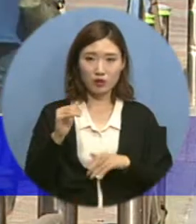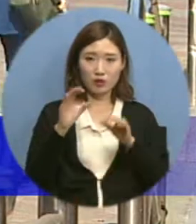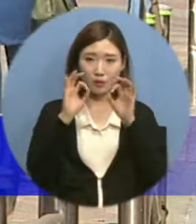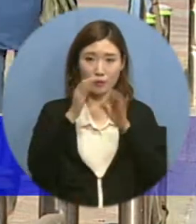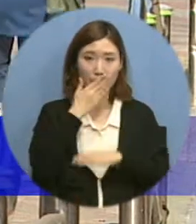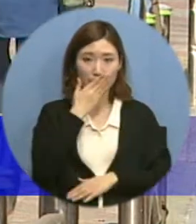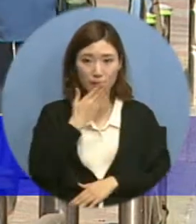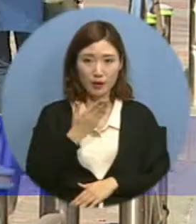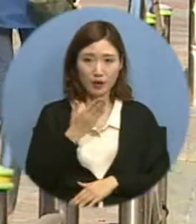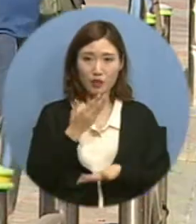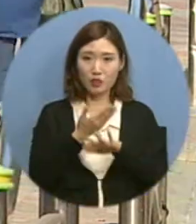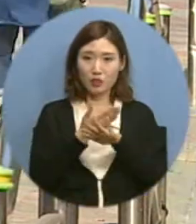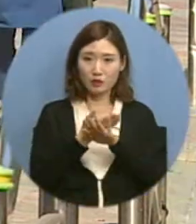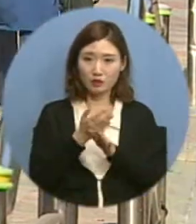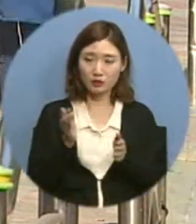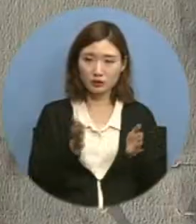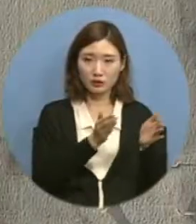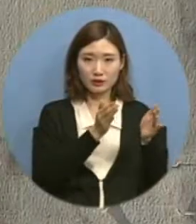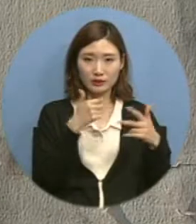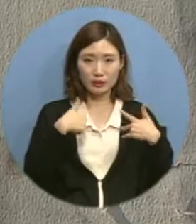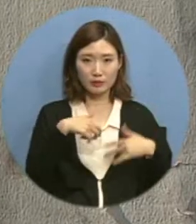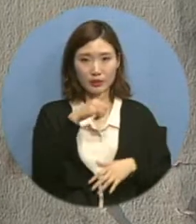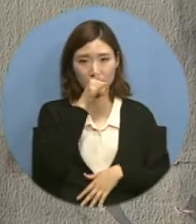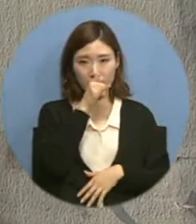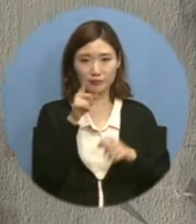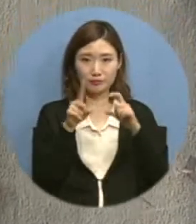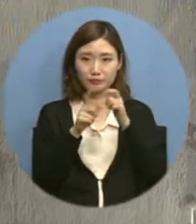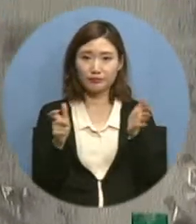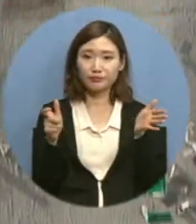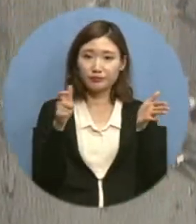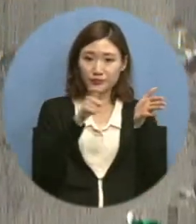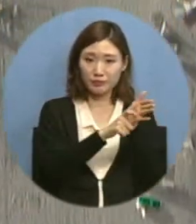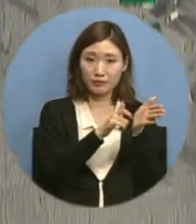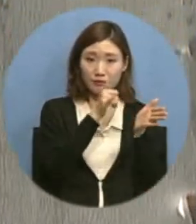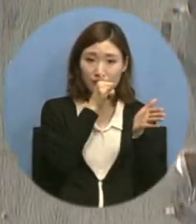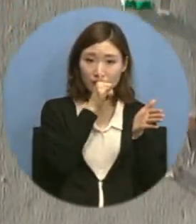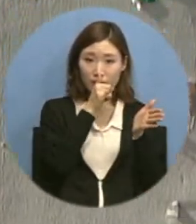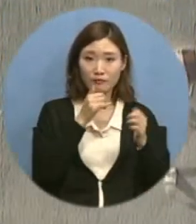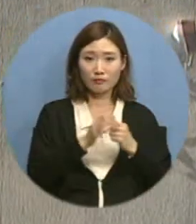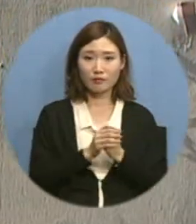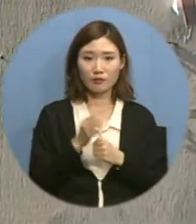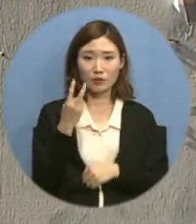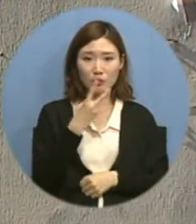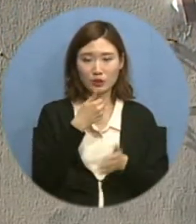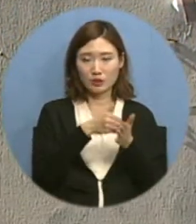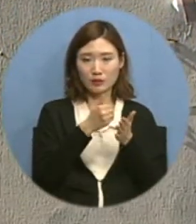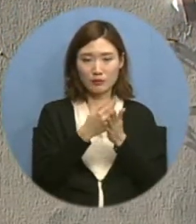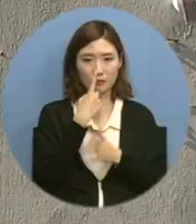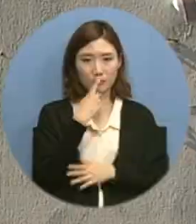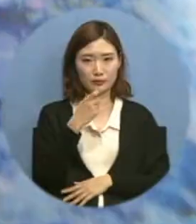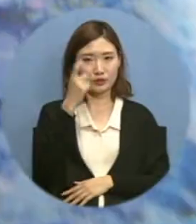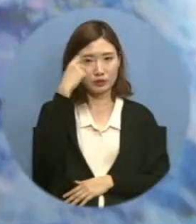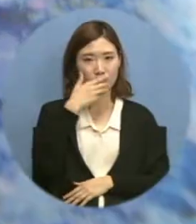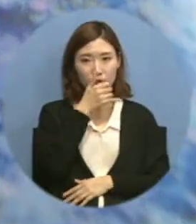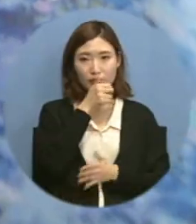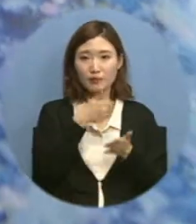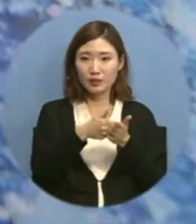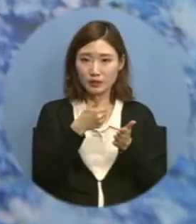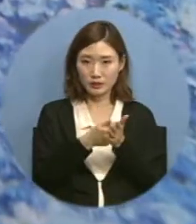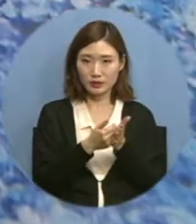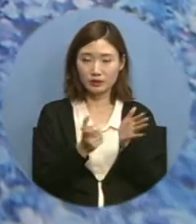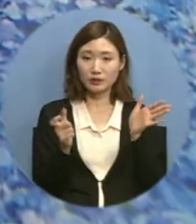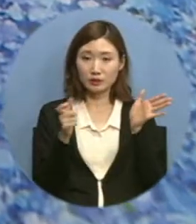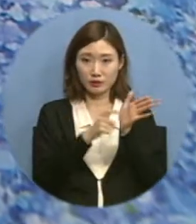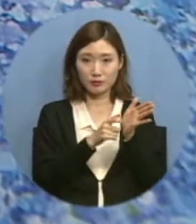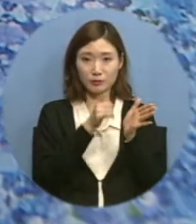인근의 또 다른 인도. 이곳에는 재미있는 문구가 들어가 있는 것이 있기도 하고 그림의 멋을 느낄 수 있는 미술 작품이 부착된